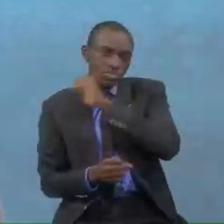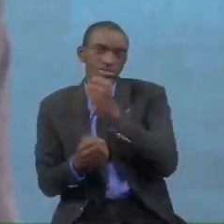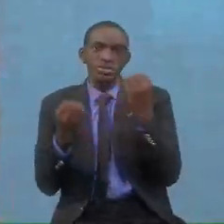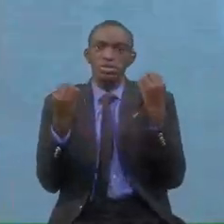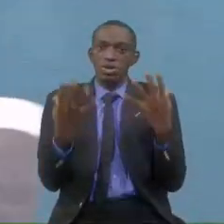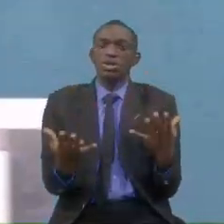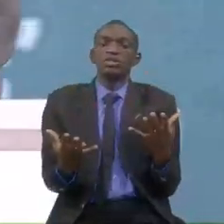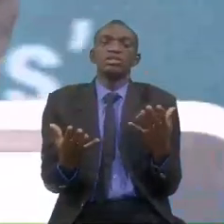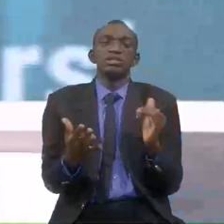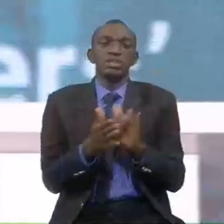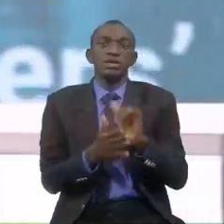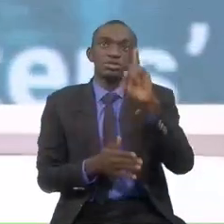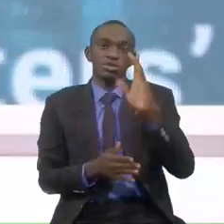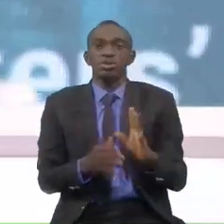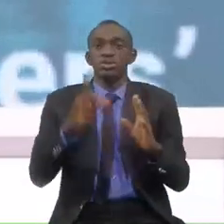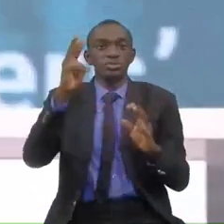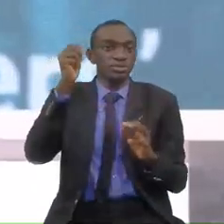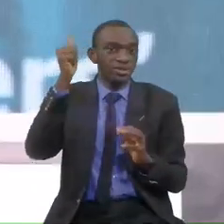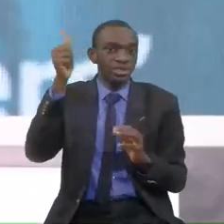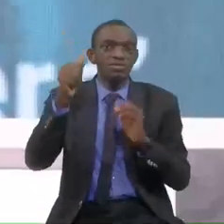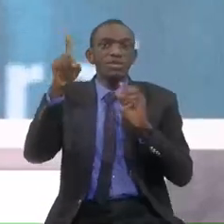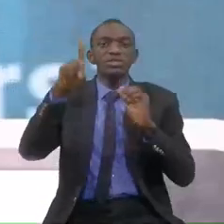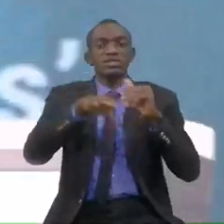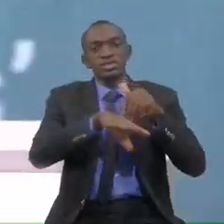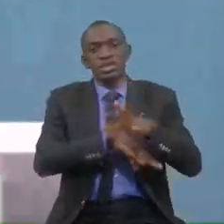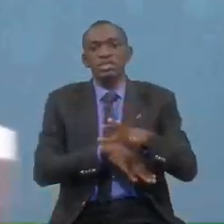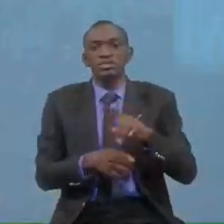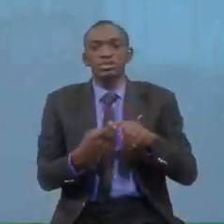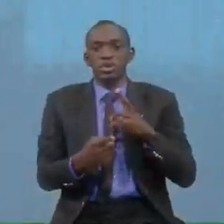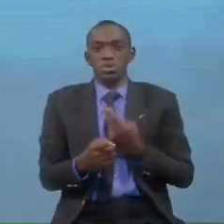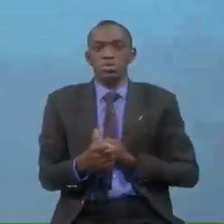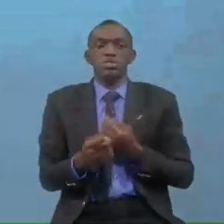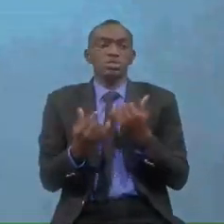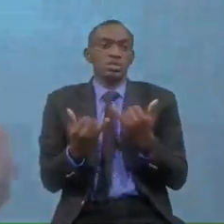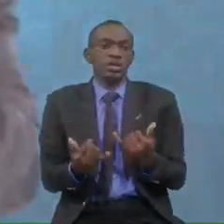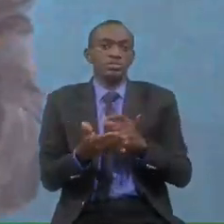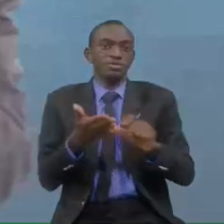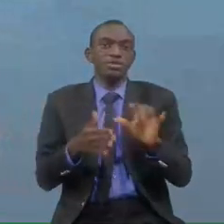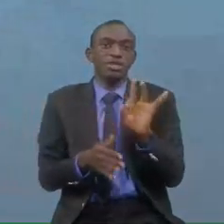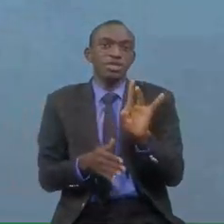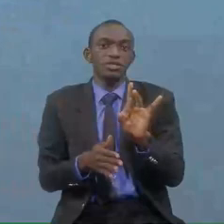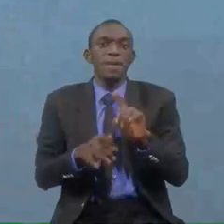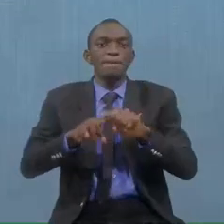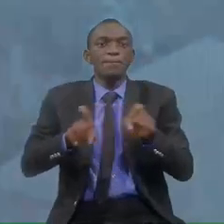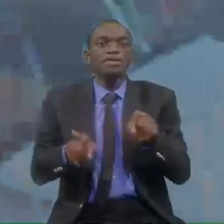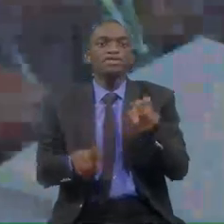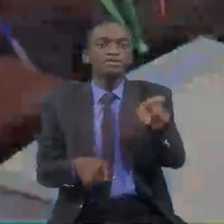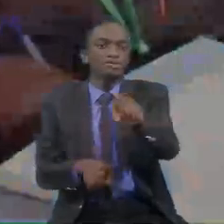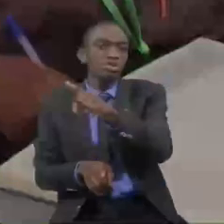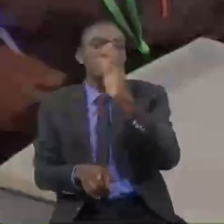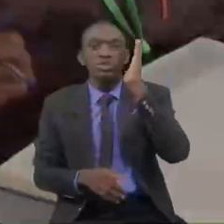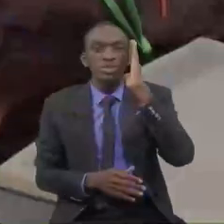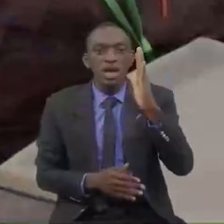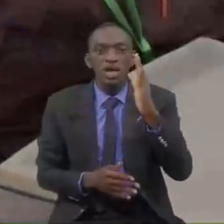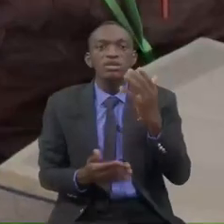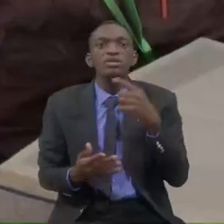rater beaucoup. Que Dieu lui-même nous envoie ce matin. Voyons encore le verset 8 qui dit, « Mais, dites-le-moi, mais